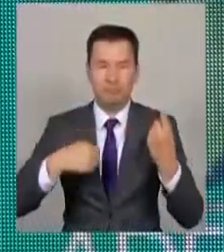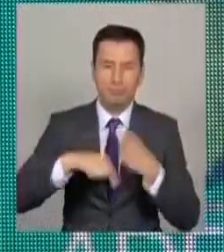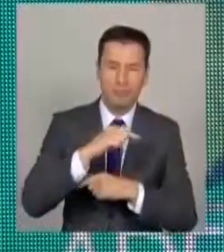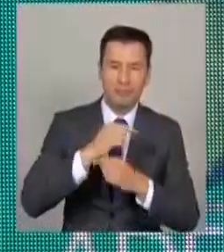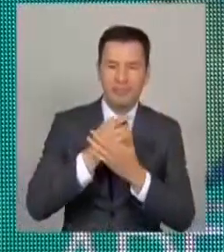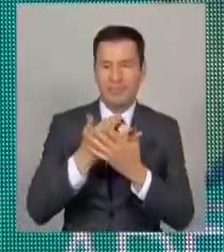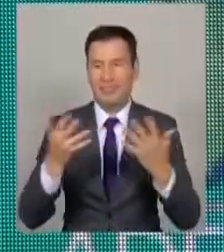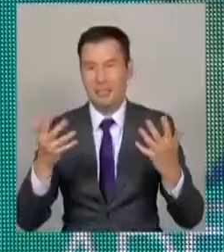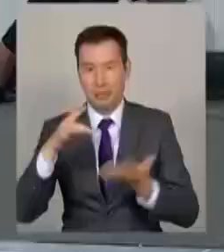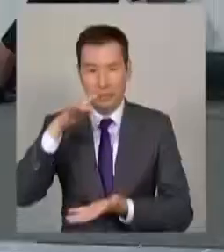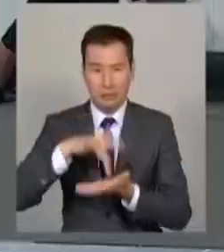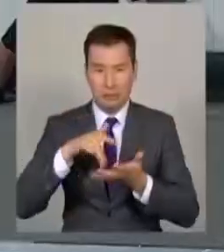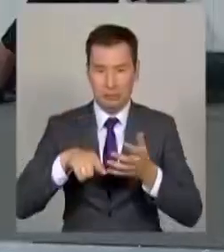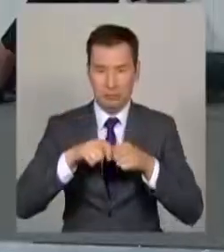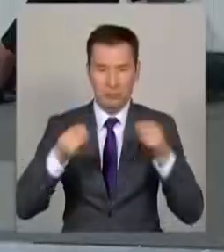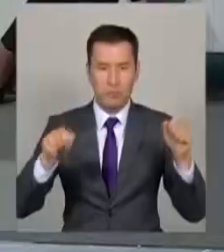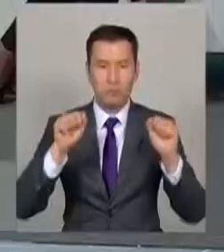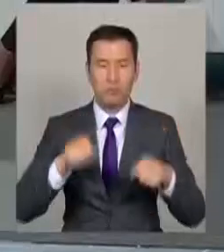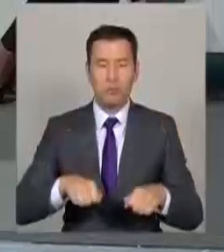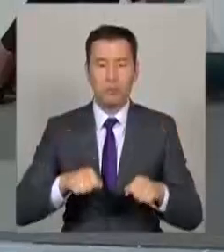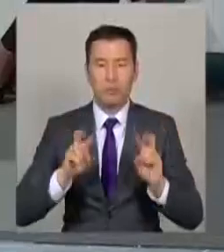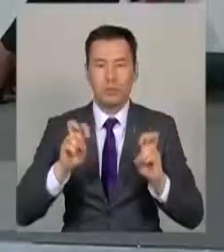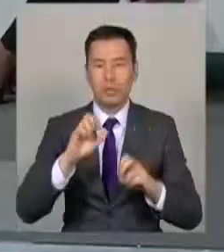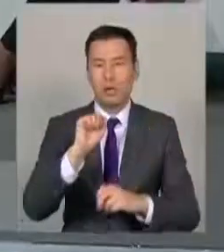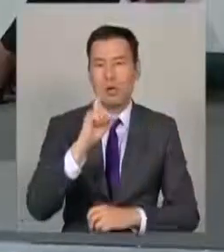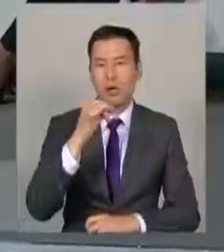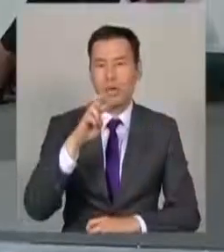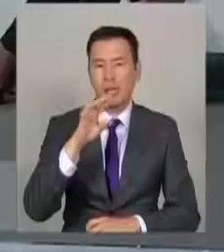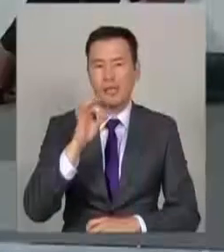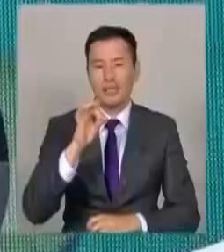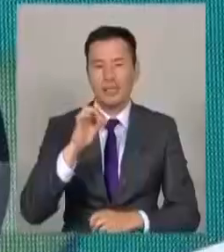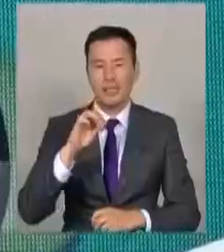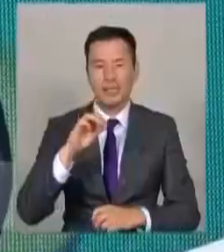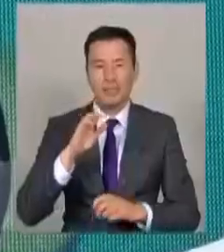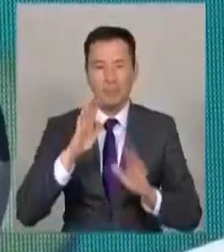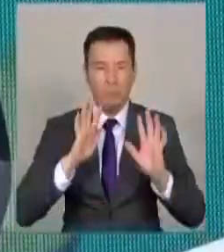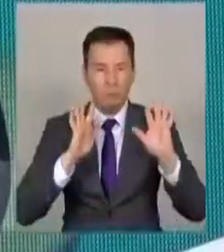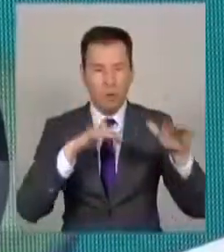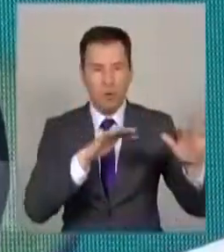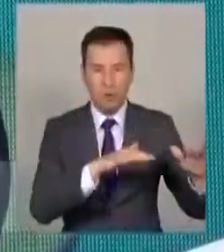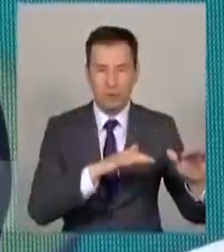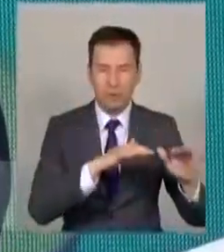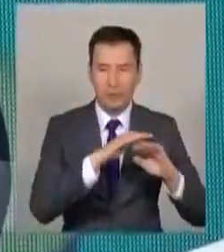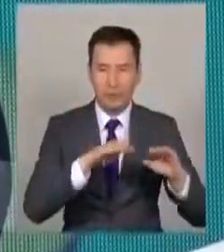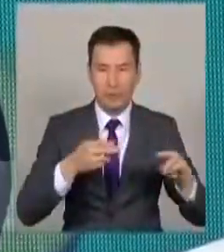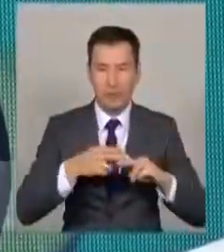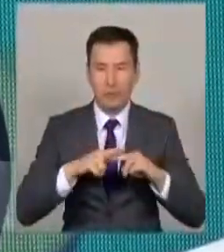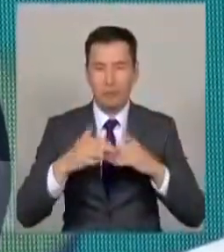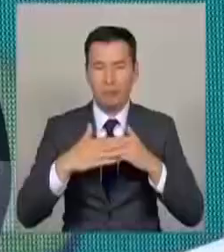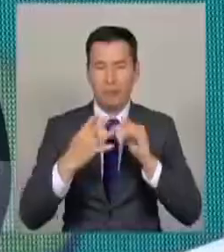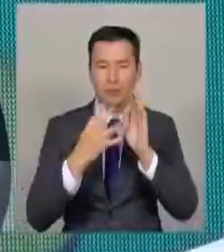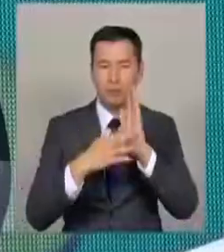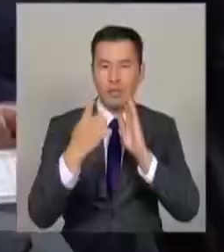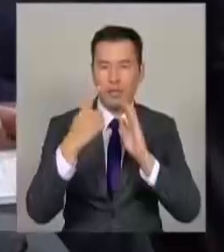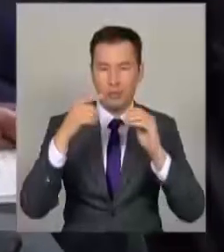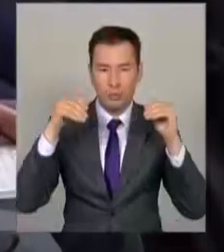ынтымақтастық орнатуға әрдайым дайын. Азия және Тынық мұхиты даму институттары қауымдастығының құрамына бүгінде 91 қаржы институты кіреді.